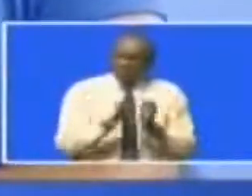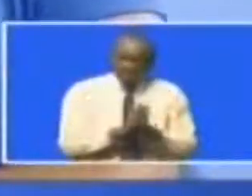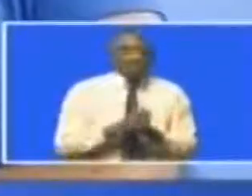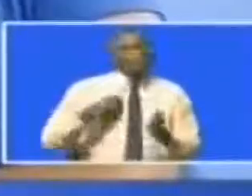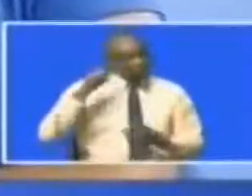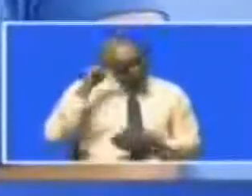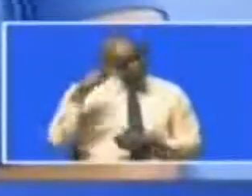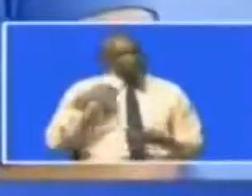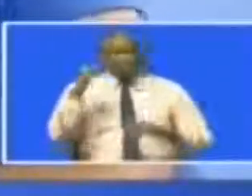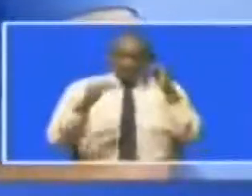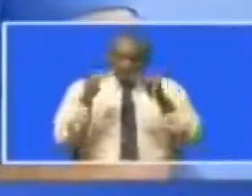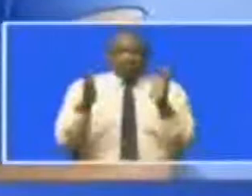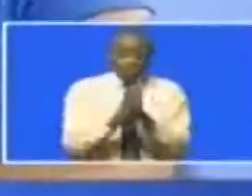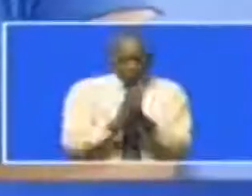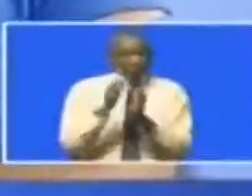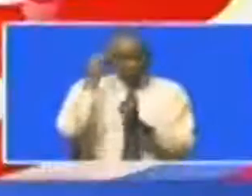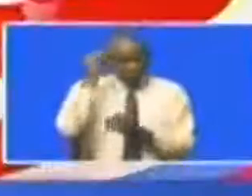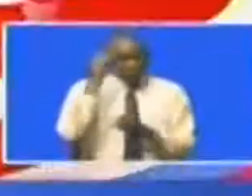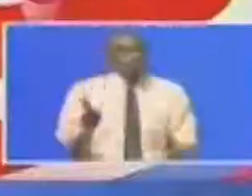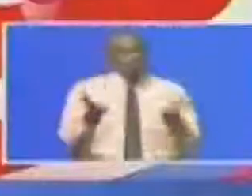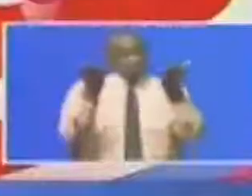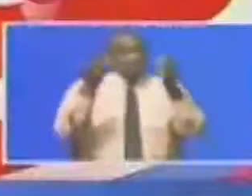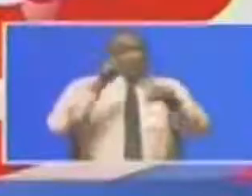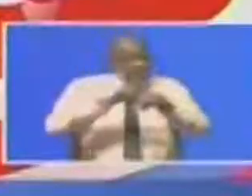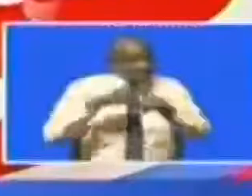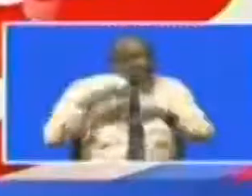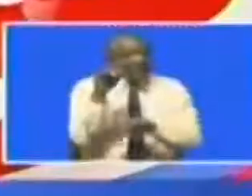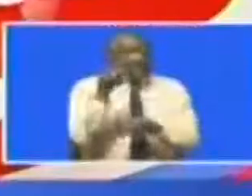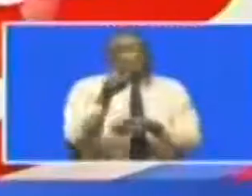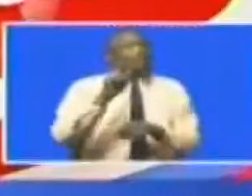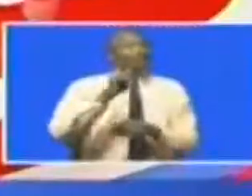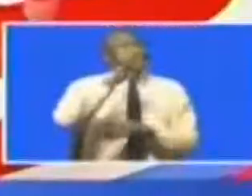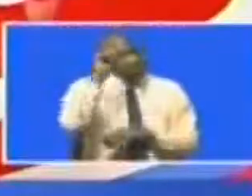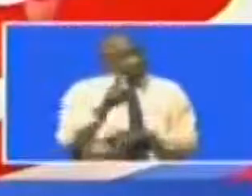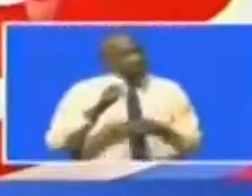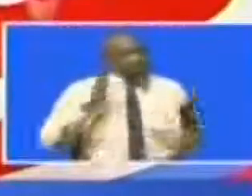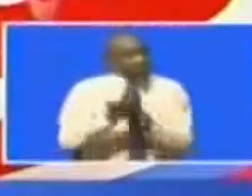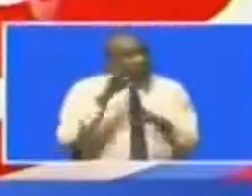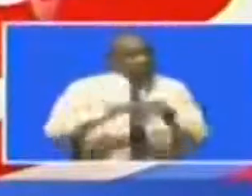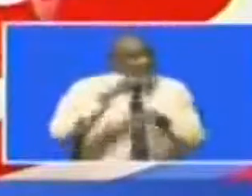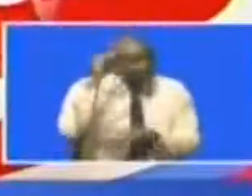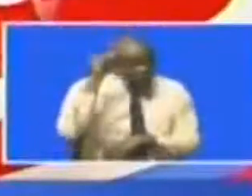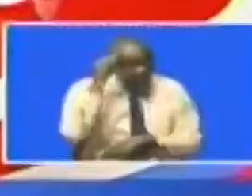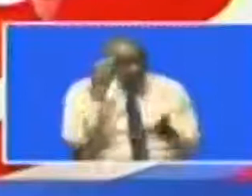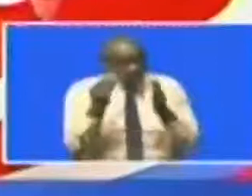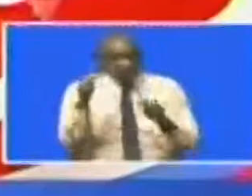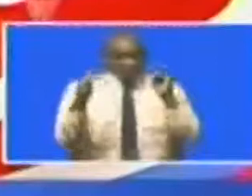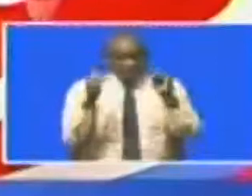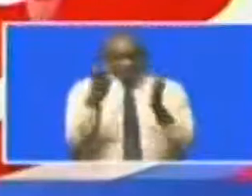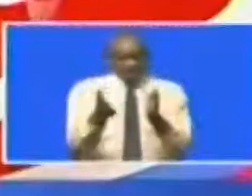elimu vitaboreka humo nchini hata zaidi, kwa sababu tulipouliza hili swala la haki ya kupata elimu iwapo imezingatiwa kwa usawa katika